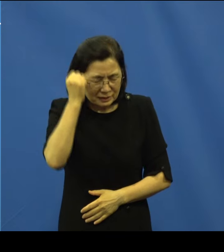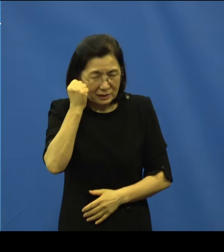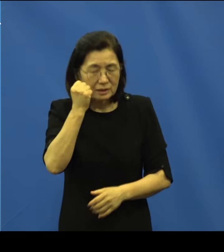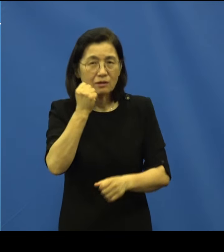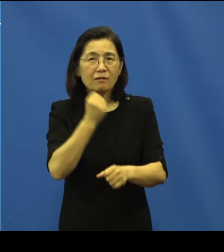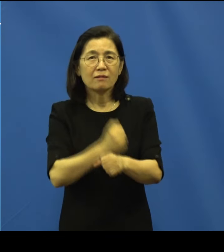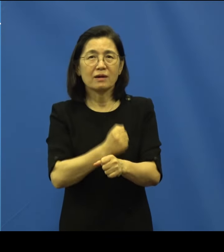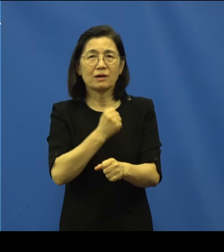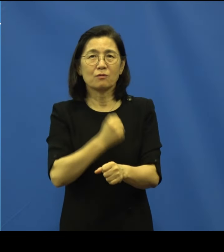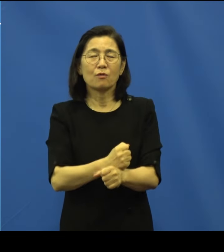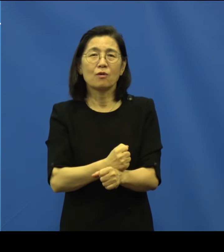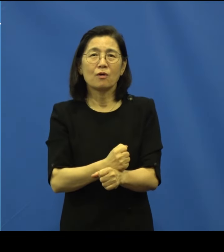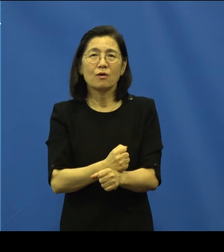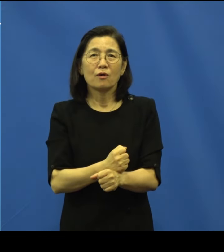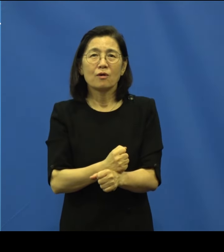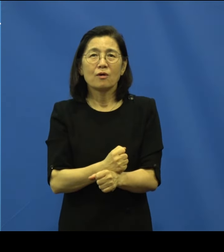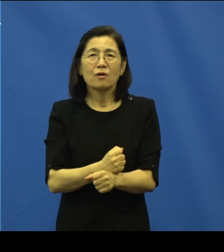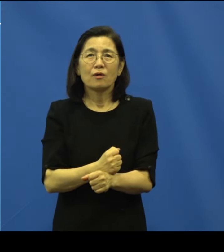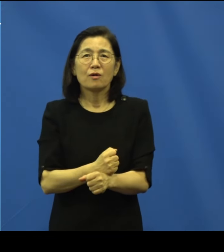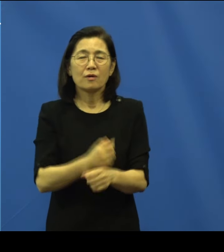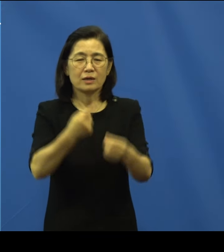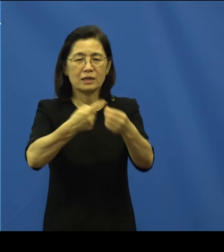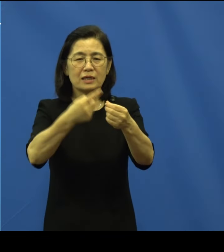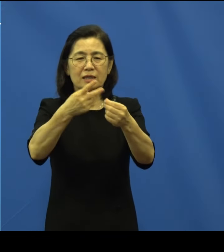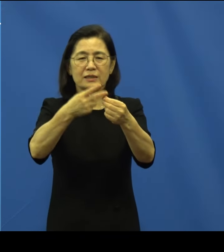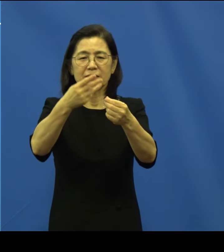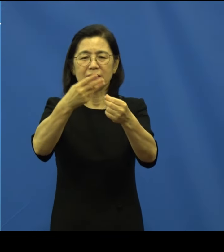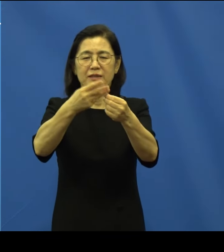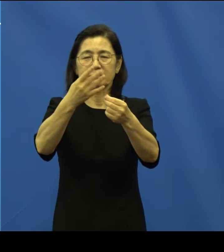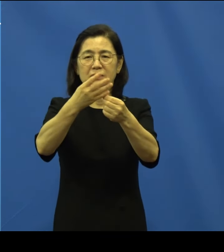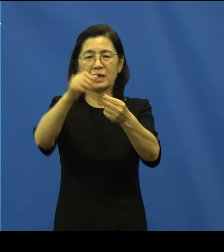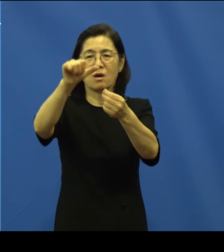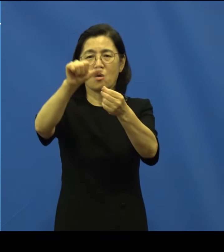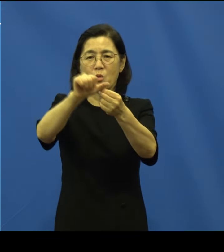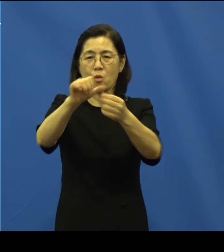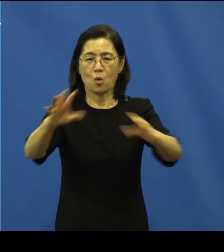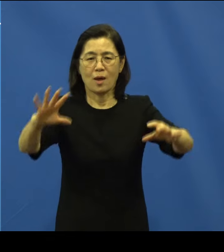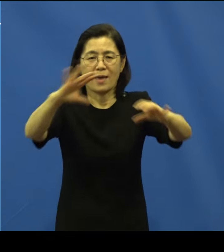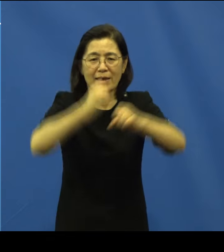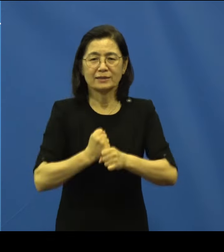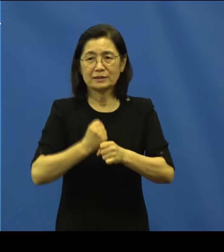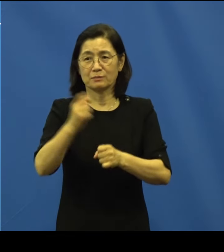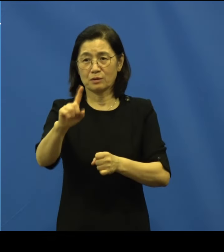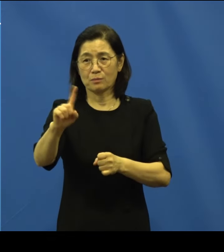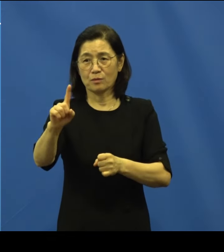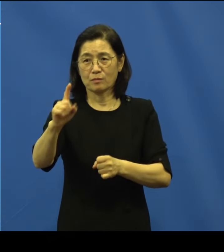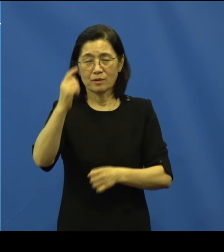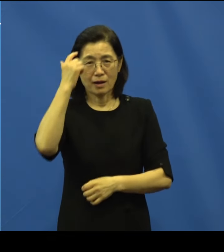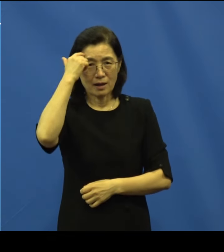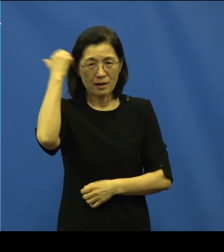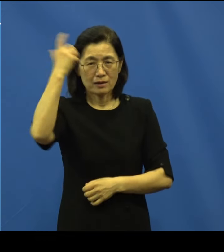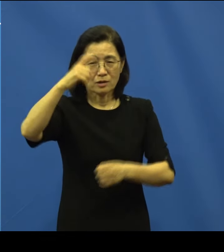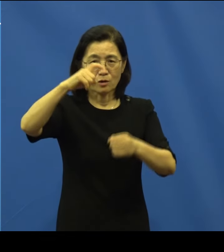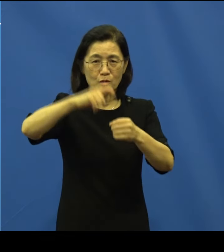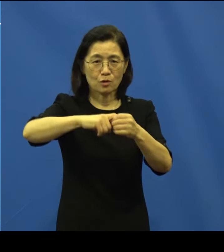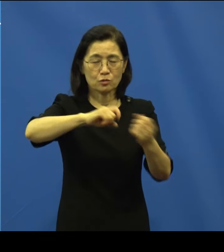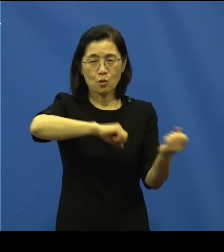5번째 메시지를 통하여 5번 전체에 핵심 하나 있어요. 그게 뭐예요, 여러분? 우리가 영권 회복